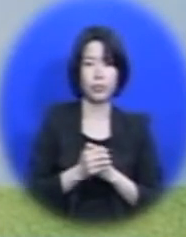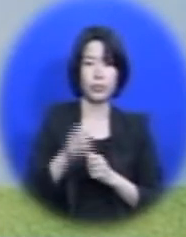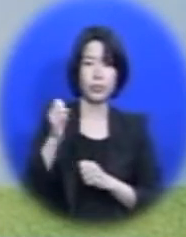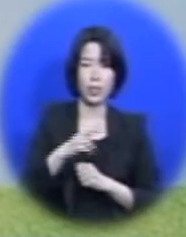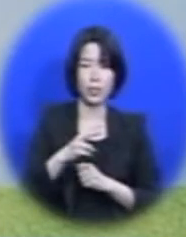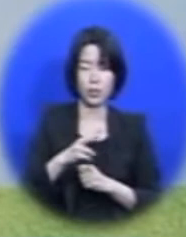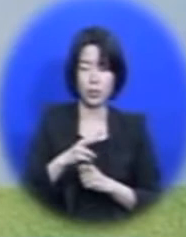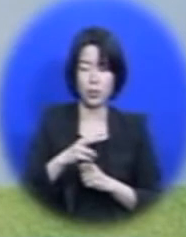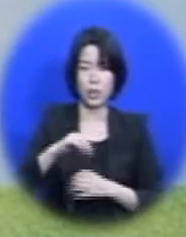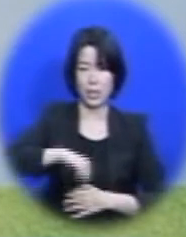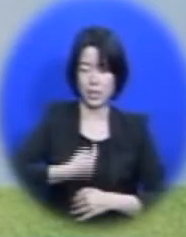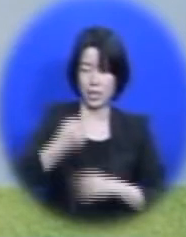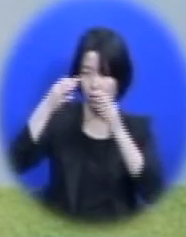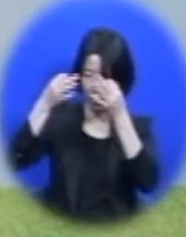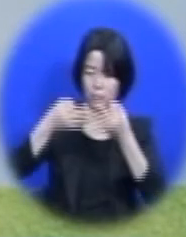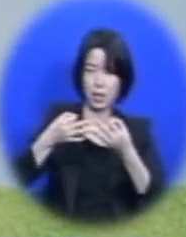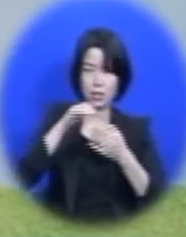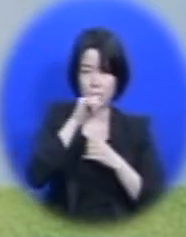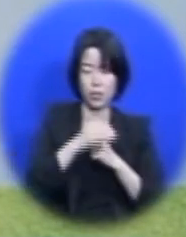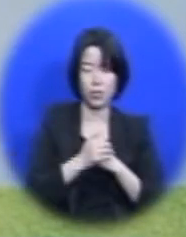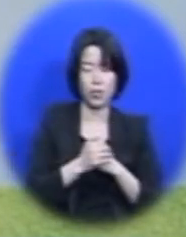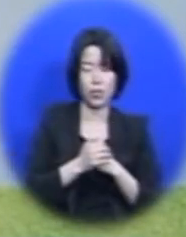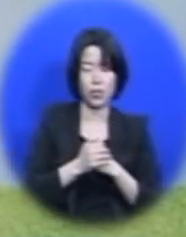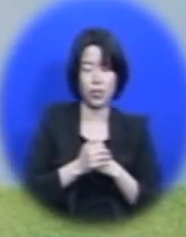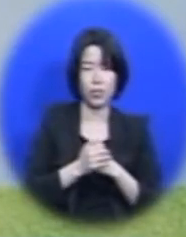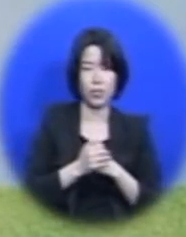그리고 자기를 돌아보았어요.